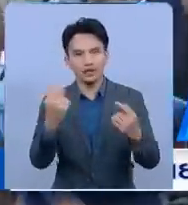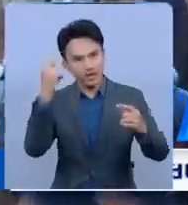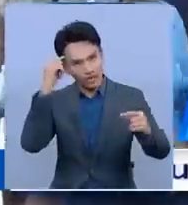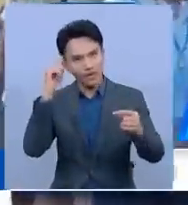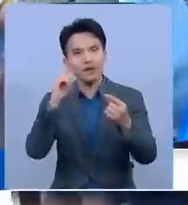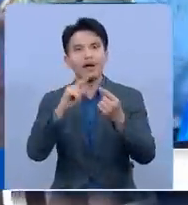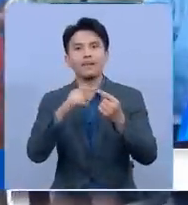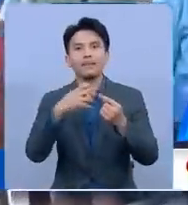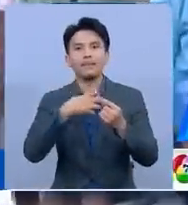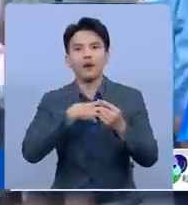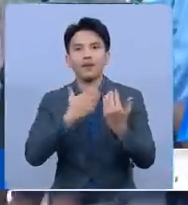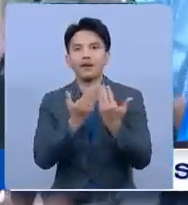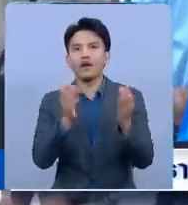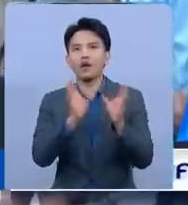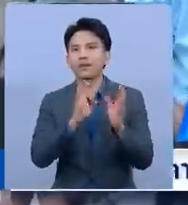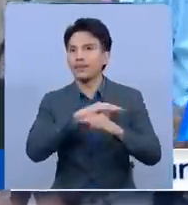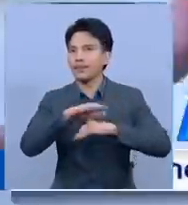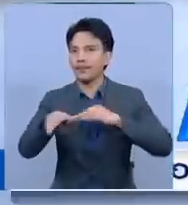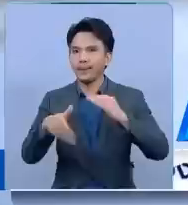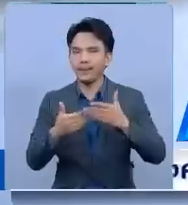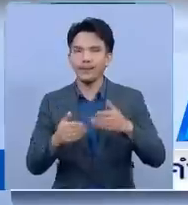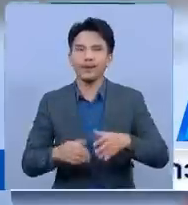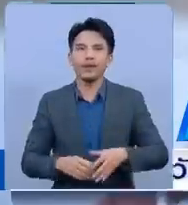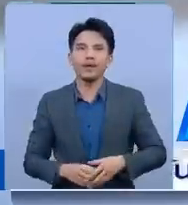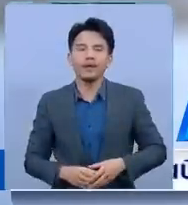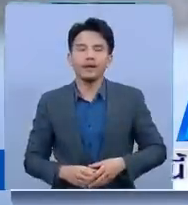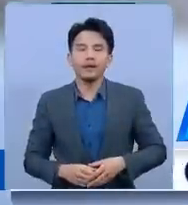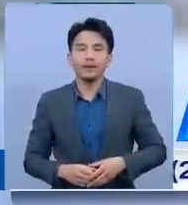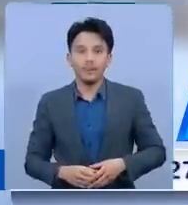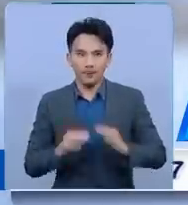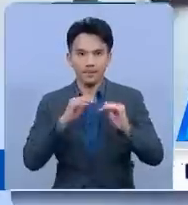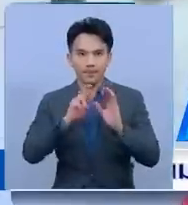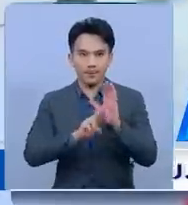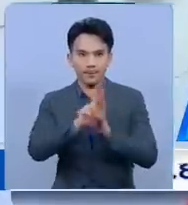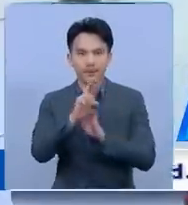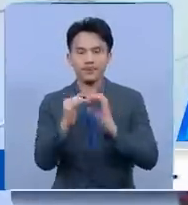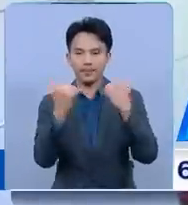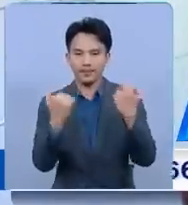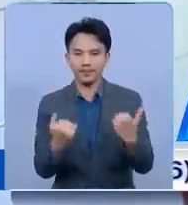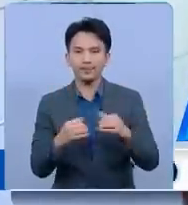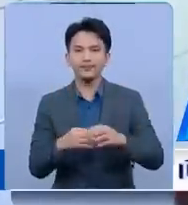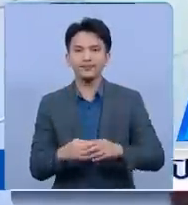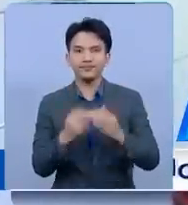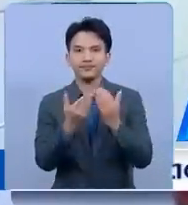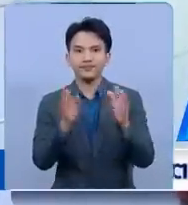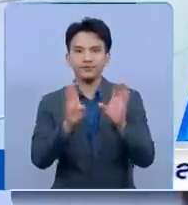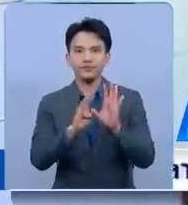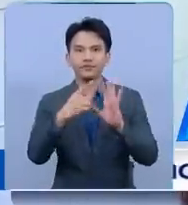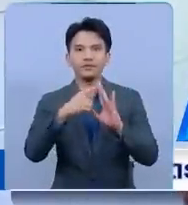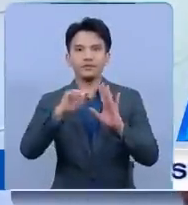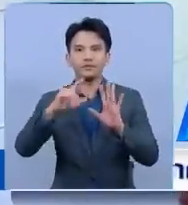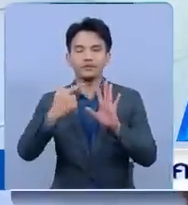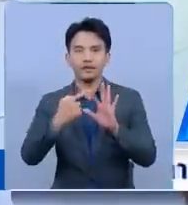กาศชัยชนะยกตระกูลกันเลยอันนี้ที่เขาตั้งเป้าเอาไว้ อ่ะไปที่เชียงรายกันหน่อยคุณผู้ชมกับตระกูลเตชะธีรวัฒ